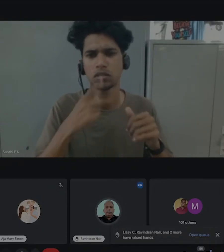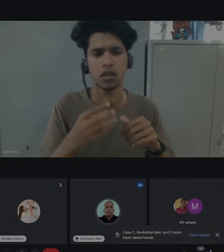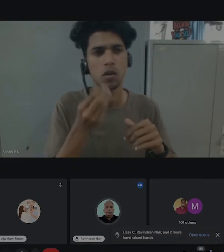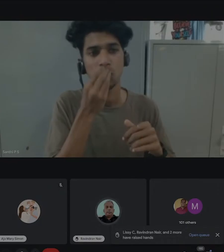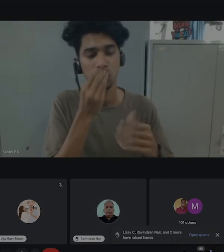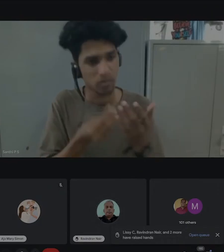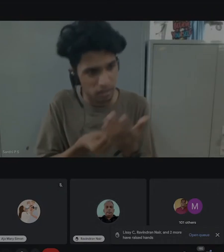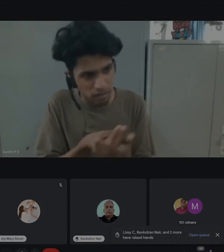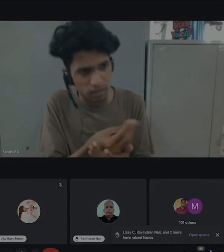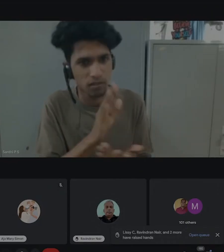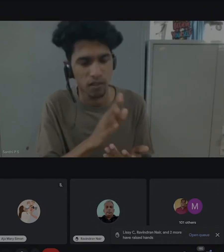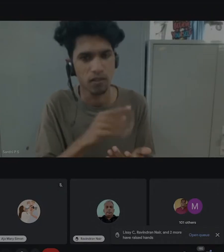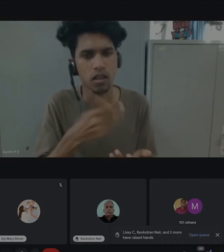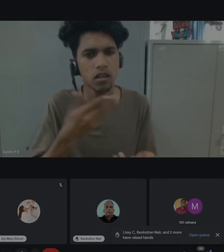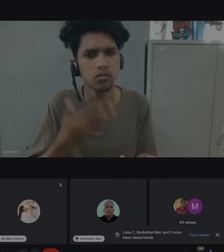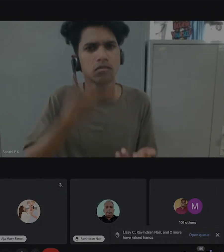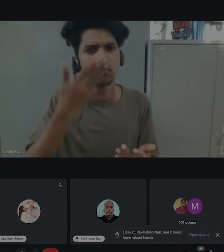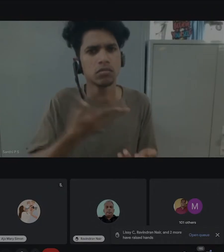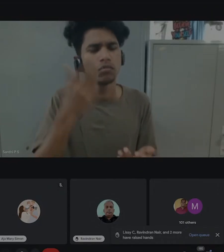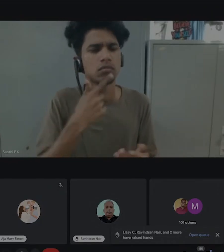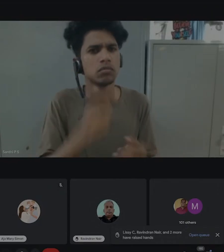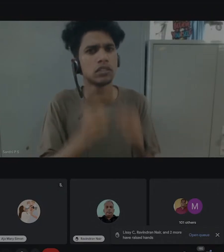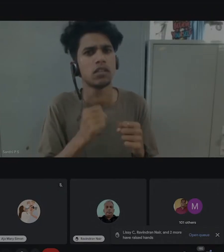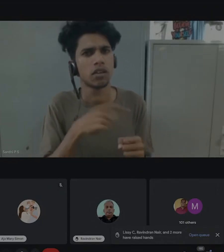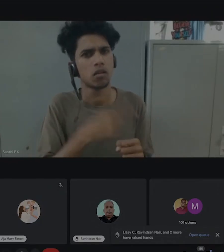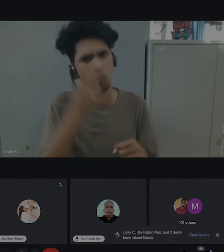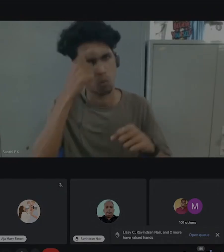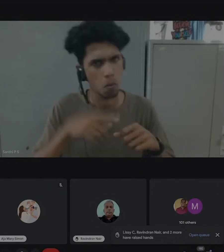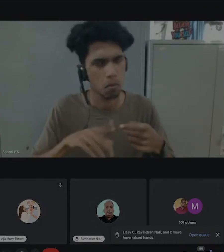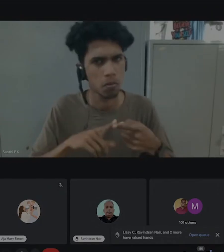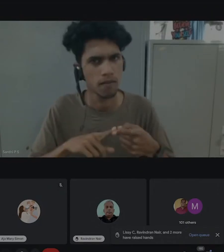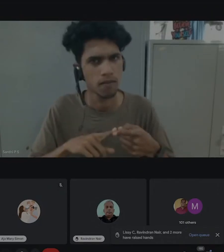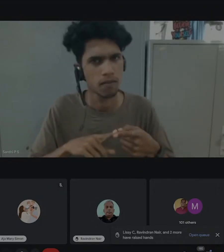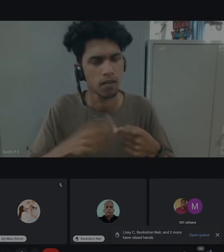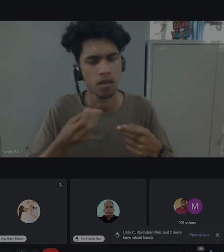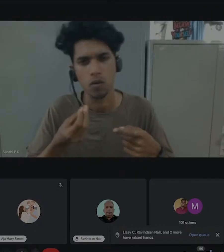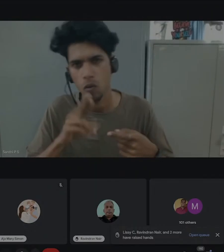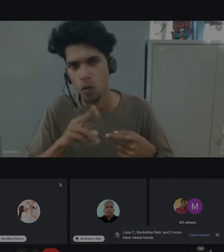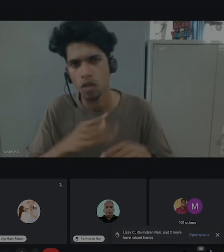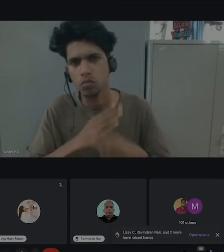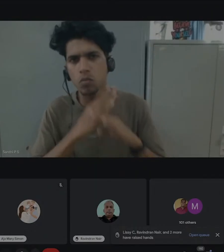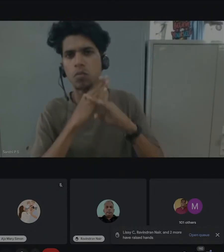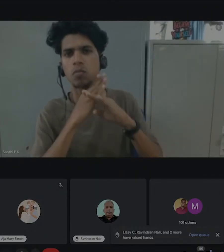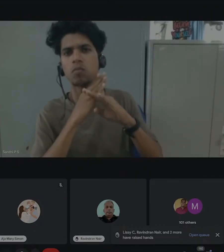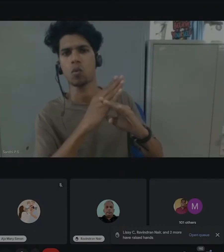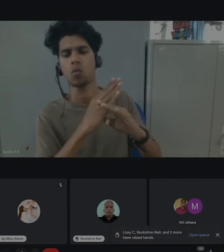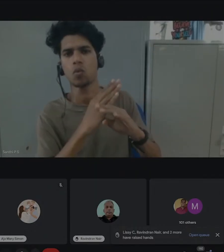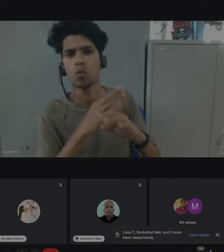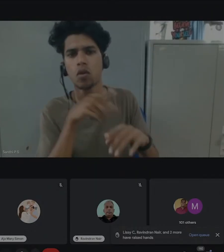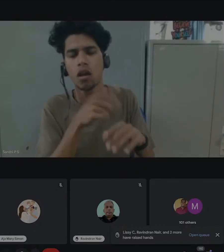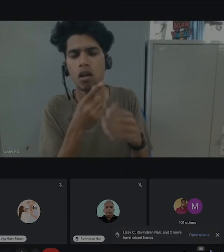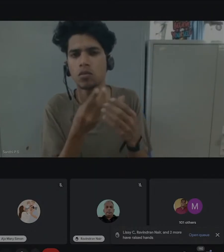കഴിക്കുമ്പോൾ ചുമക്കുന്നത് അല്ലെങ്കിൽ ശ്വാസം മുട്ടുന്നത് ഒരു പ്രോബ്ലം ആണോ, അത് പ്രിവെന്റ് ചെയ്യാനായിട്ട് എന്തൊക്കെ ചെയ്യാൻ